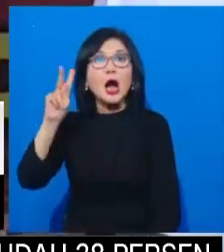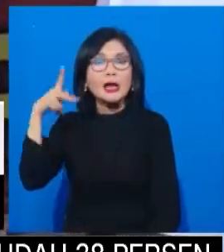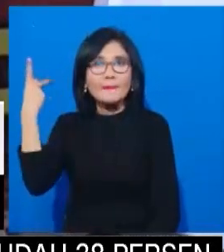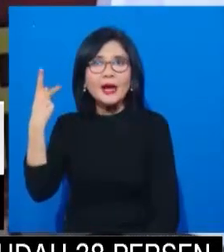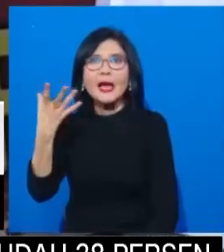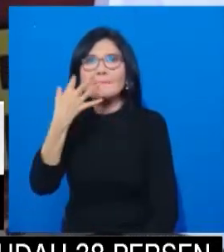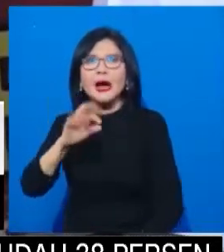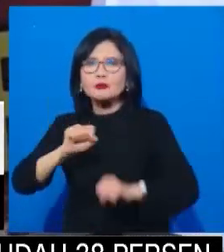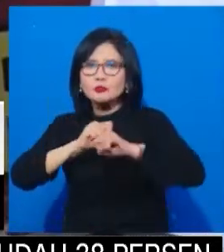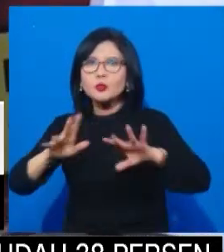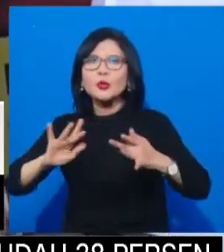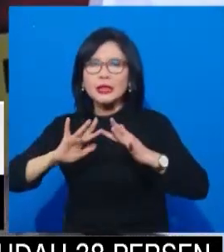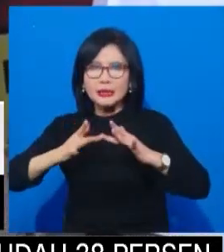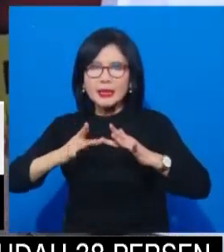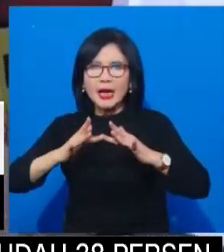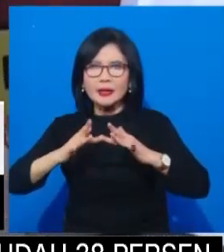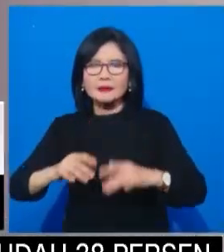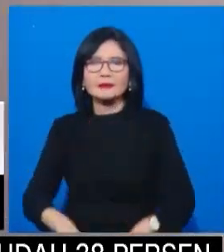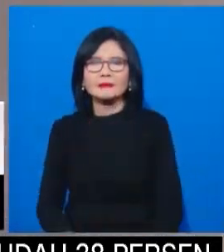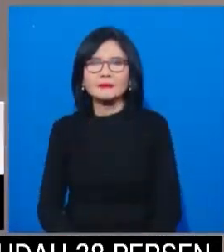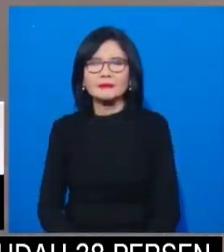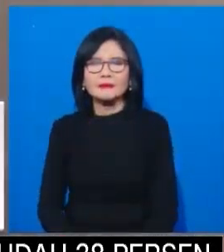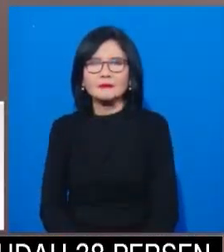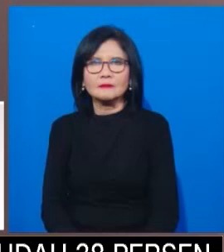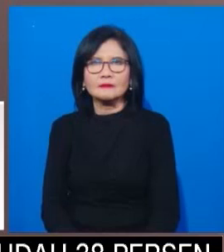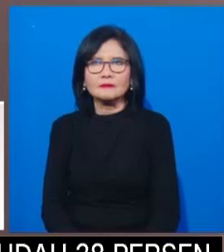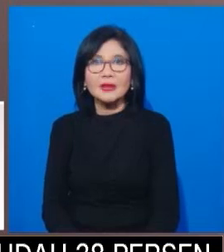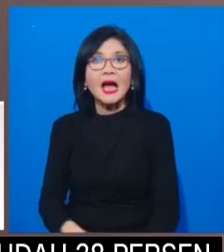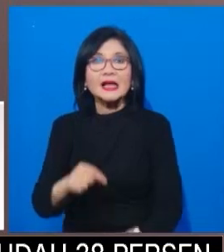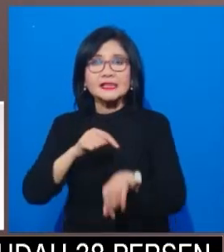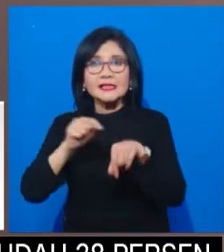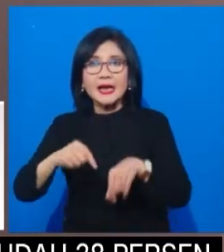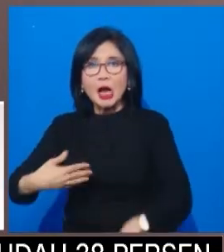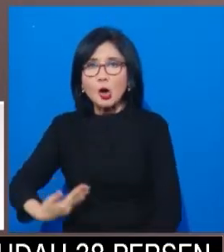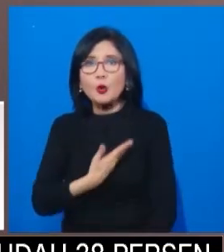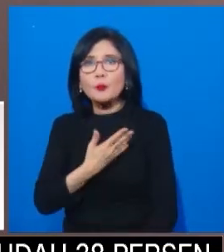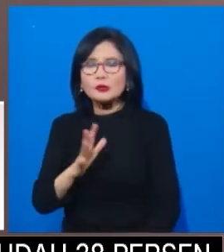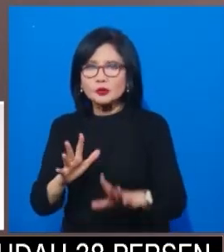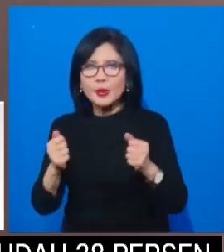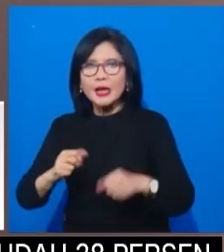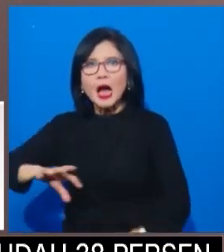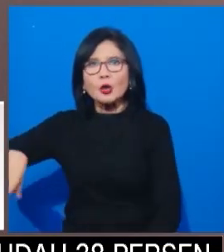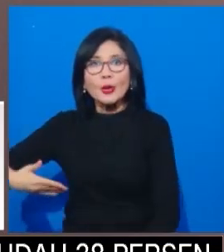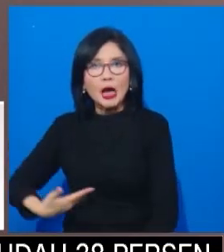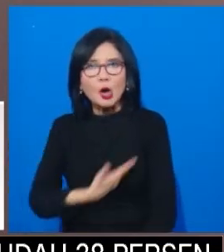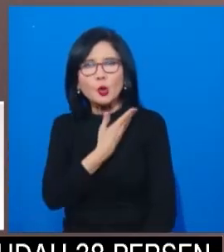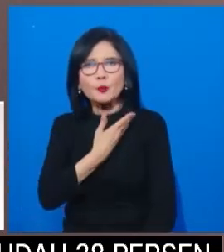baru diviralkan melalui teman ke temannya lagi. Saat ini kondisi korban sudah membaik dan keluarga korban juga